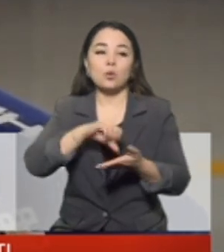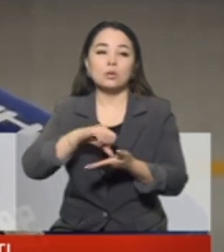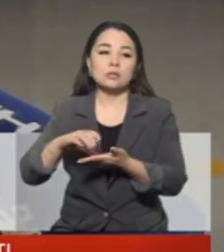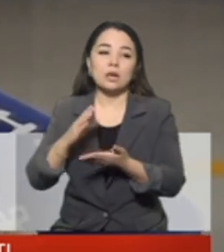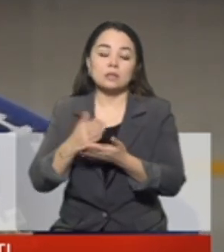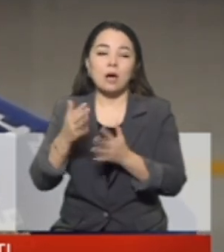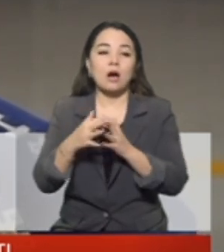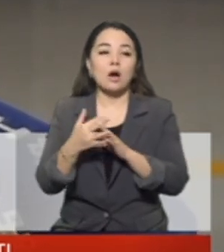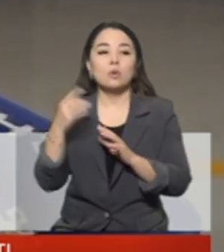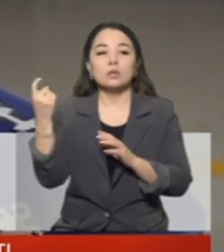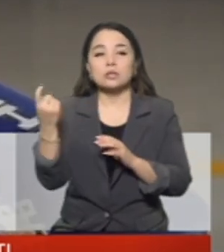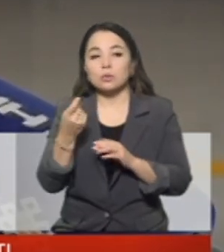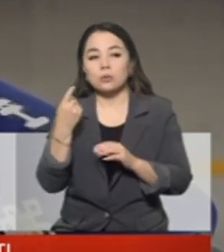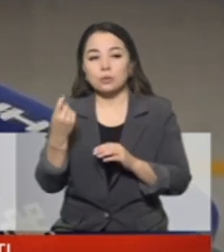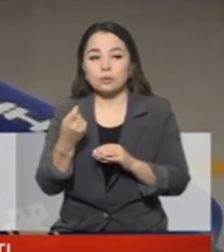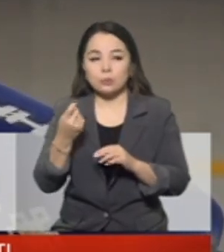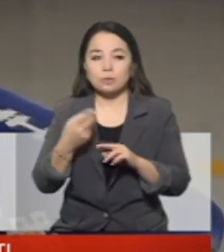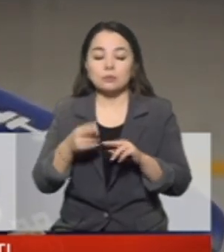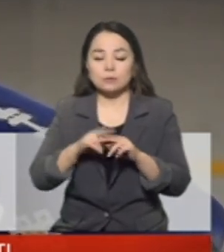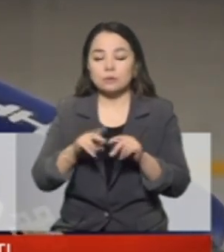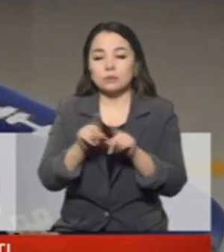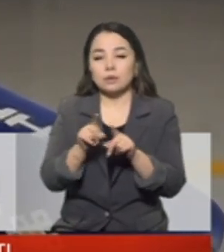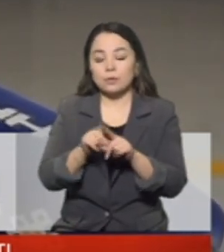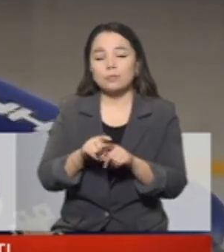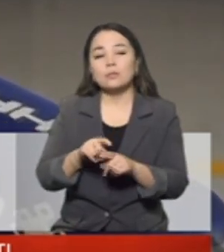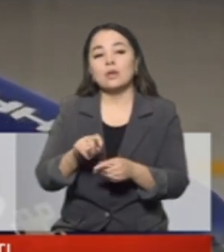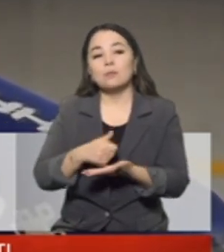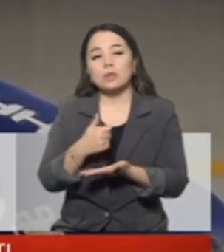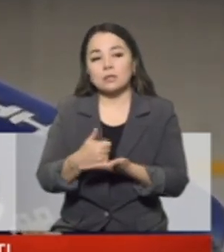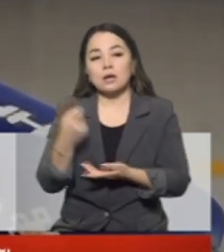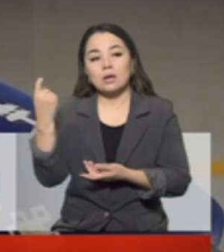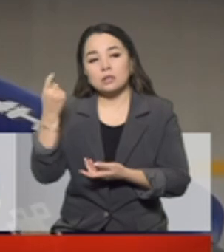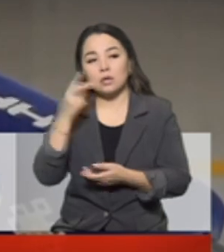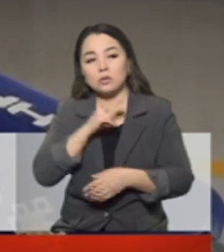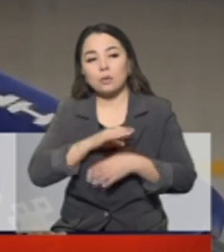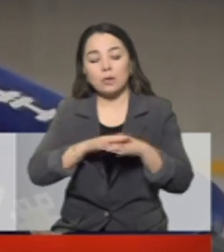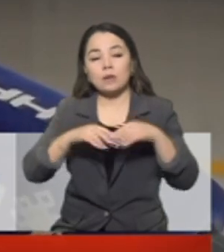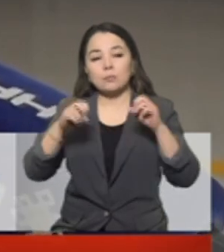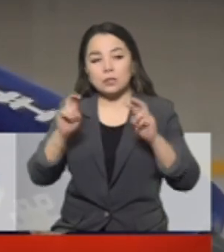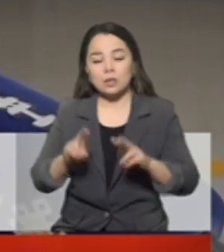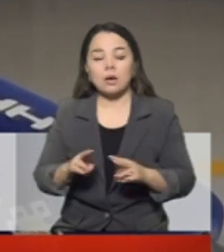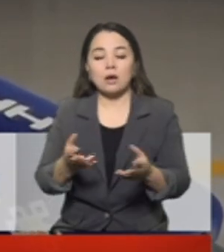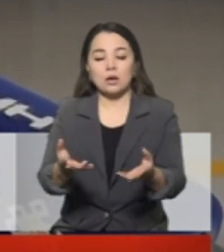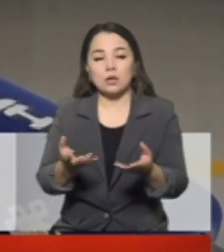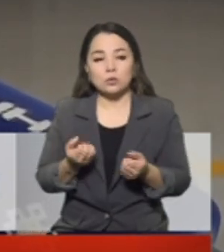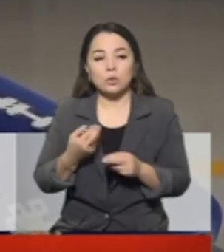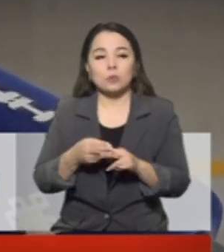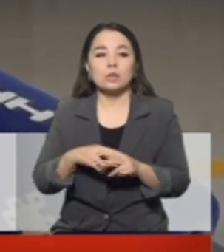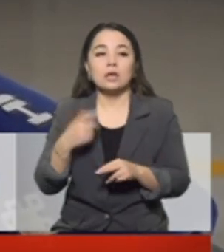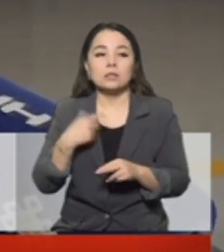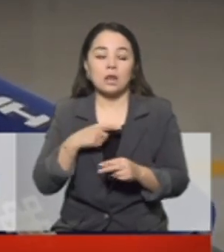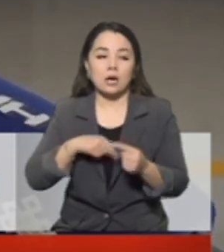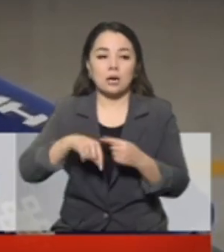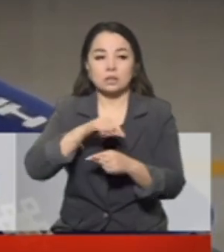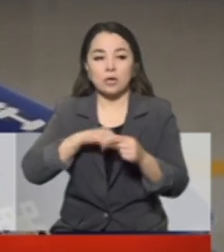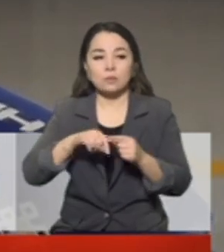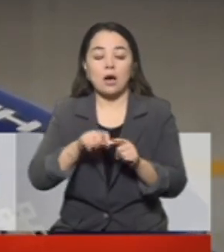ауыл шаруашылық басқармасының мамандары осы мамандық алуда, өз